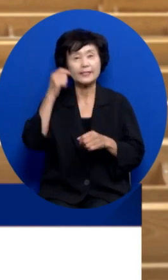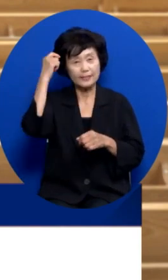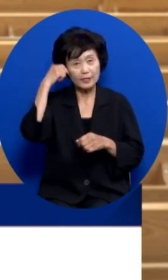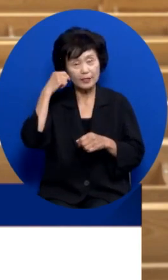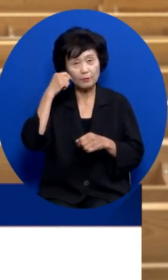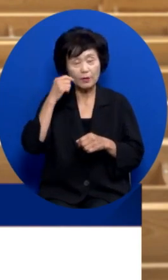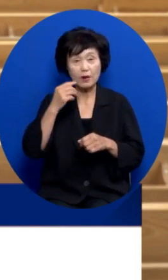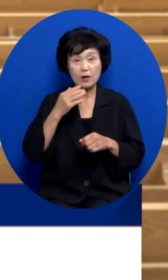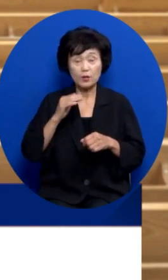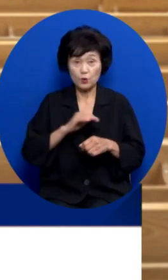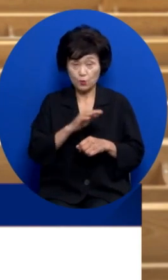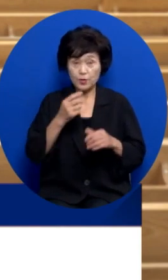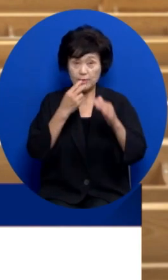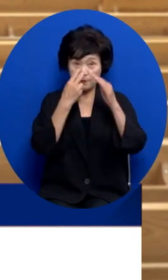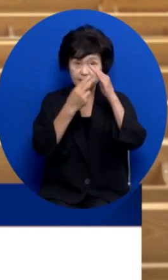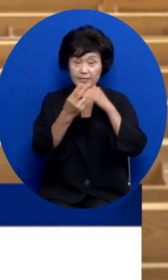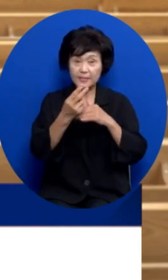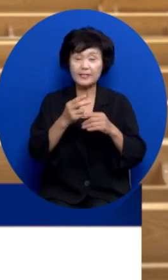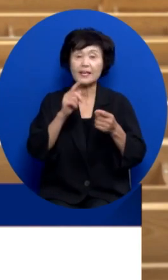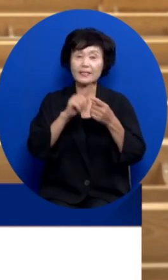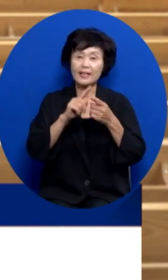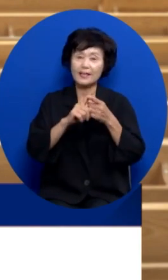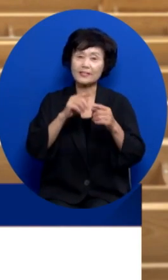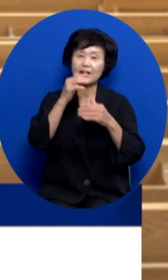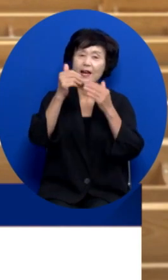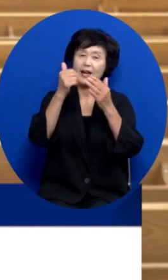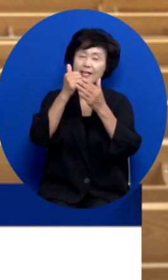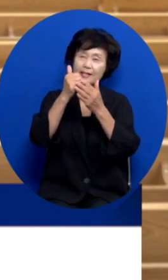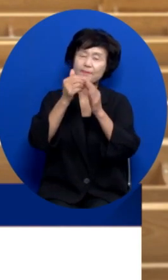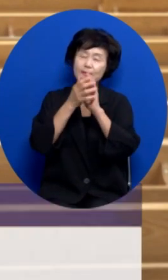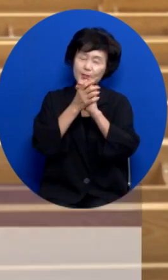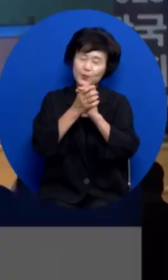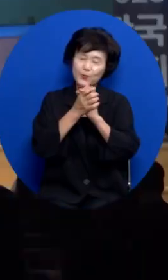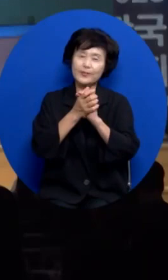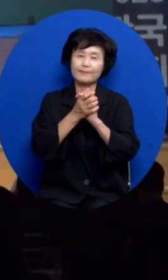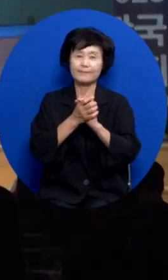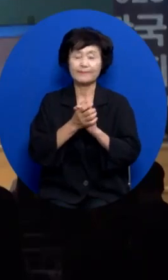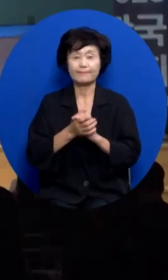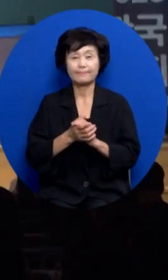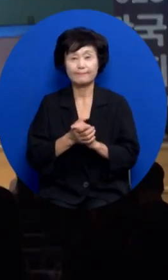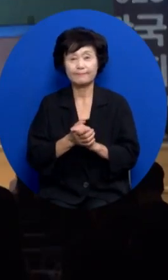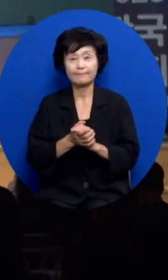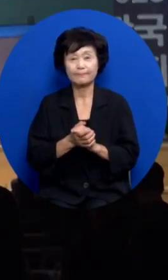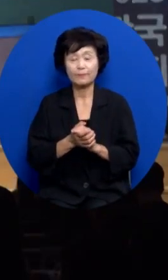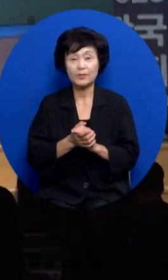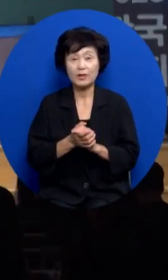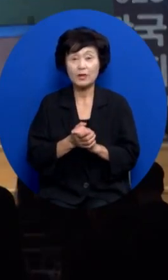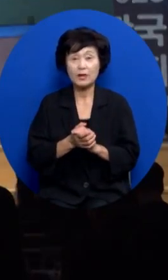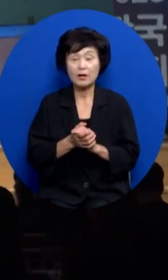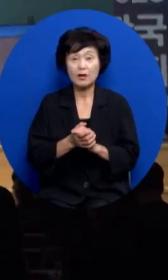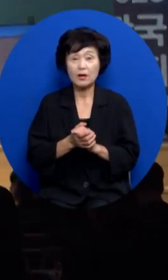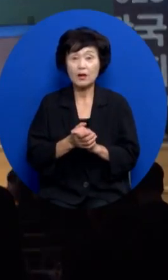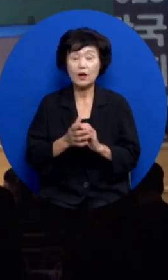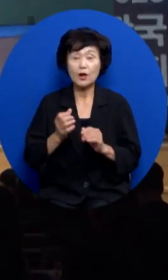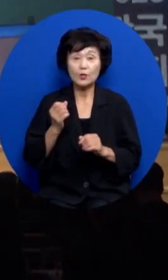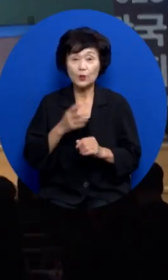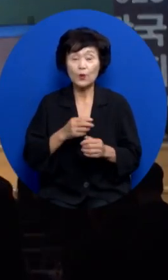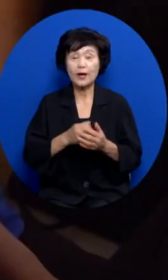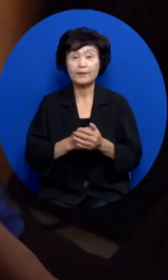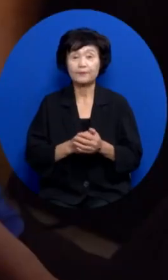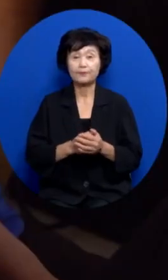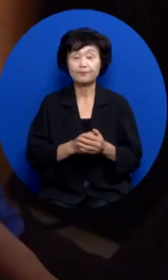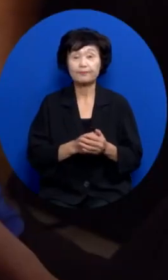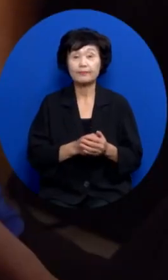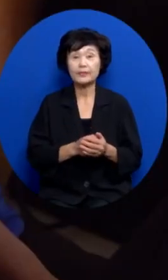저희 비전에 대해서도 하나님께서 초점을 맞추게 해달라고 기도했던 것 같습니다. 또한 둔산제일교회의 드로잉